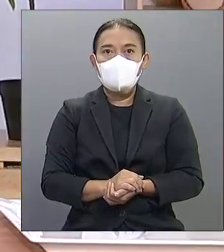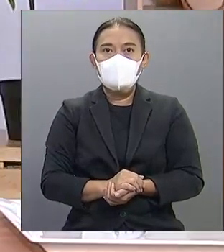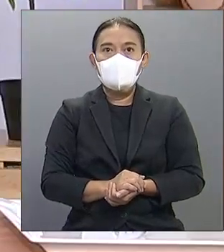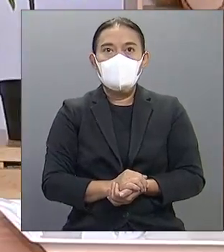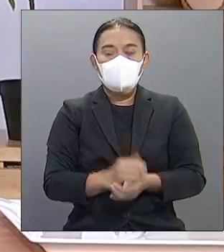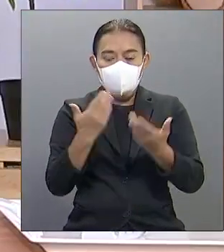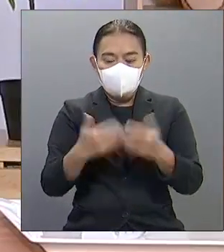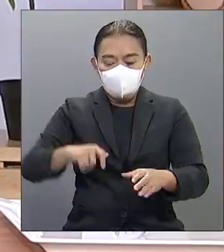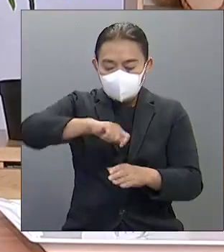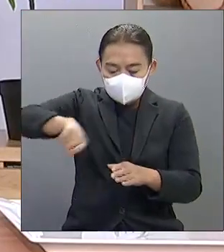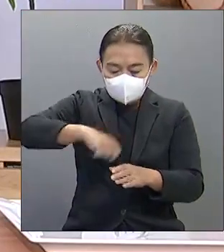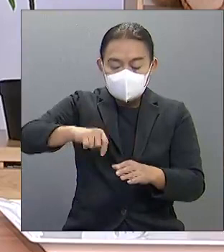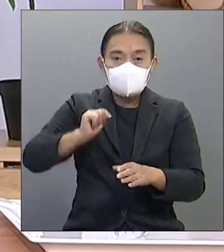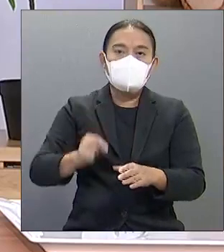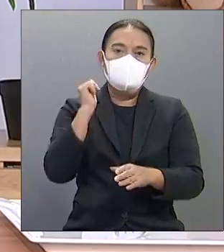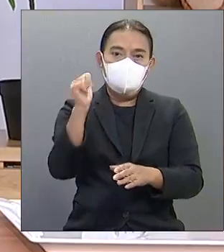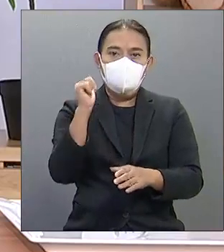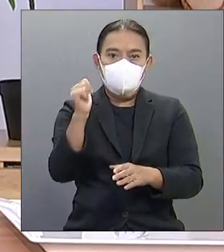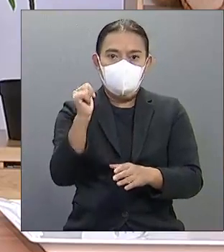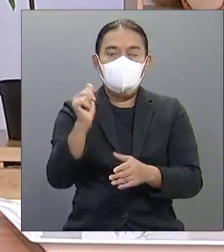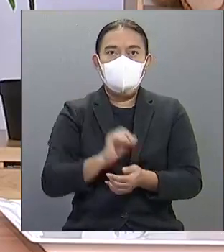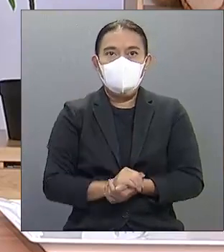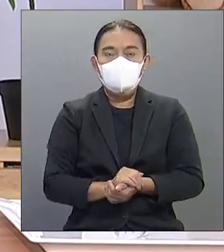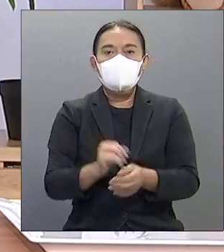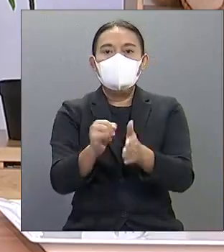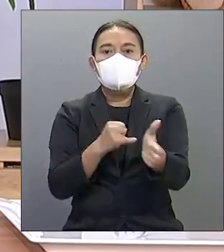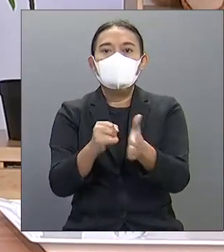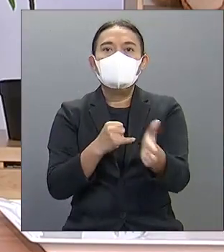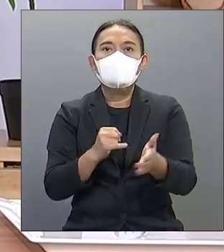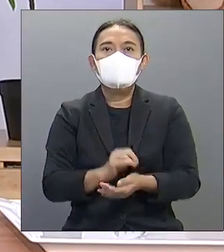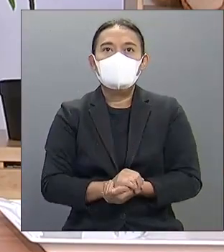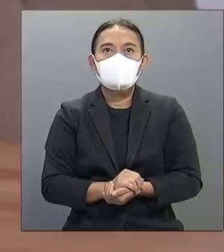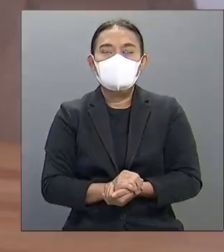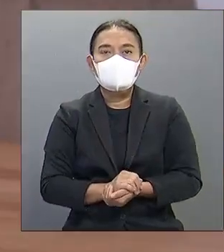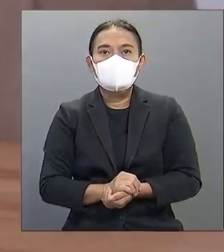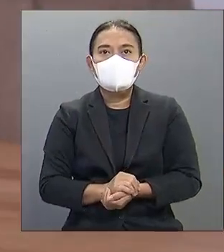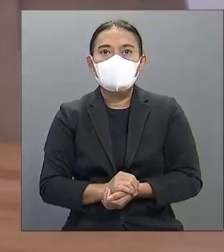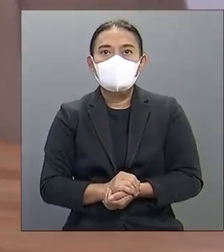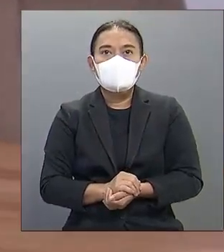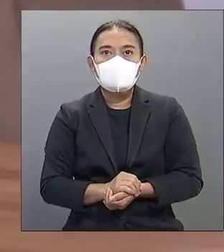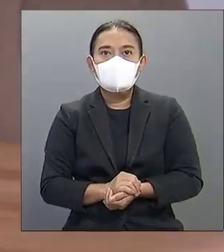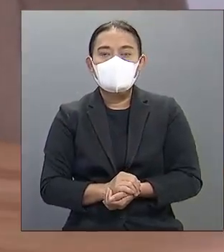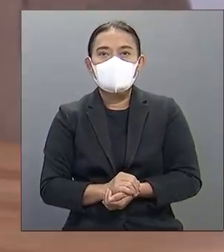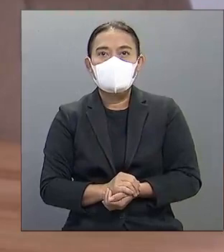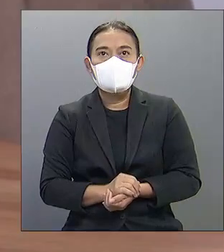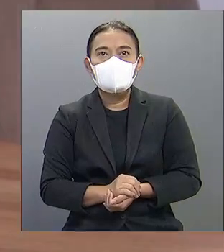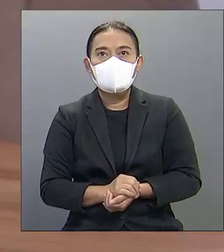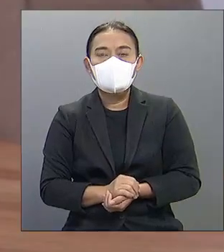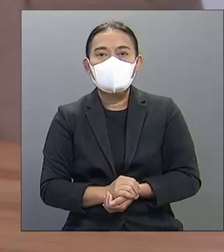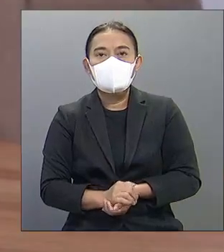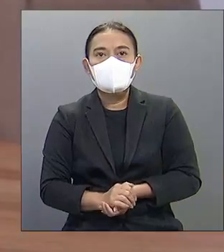สูตรนี้ดีมากๆเลยนะคะแล้วก็ใช้แบบใช้ง่ายนะคะถ้าสมมุติว่าเราอยากที่จ